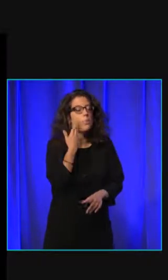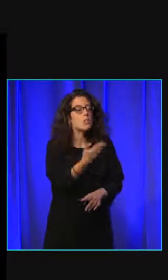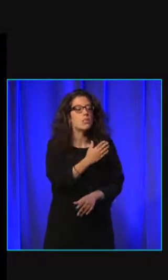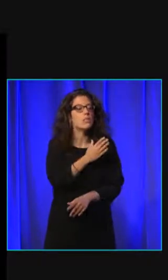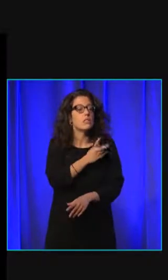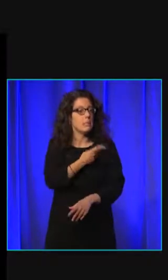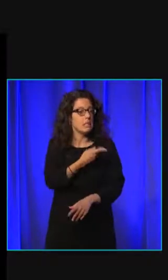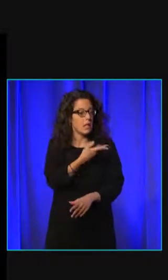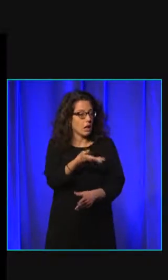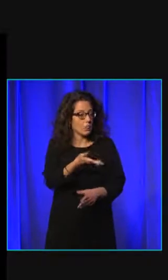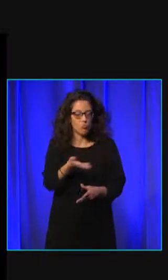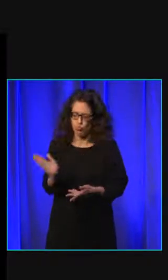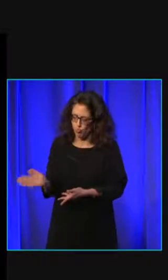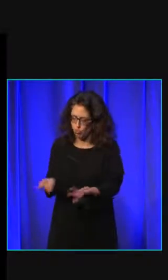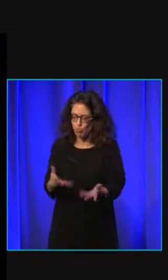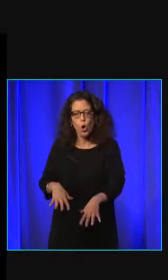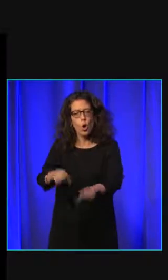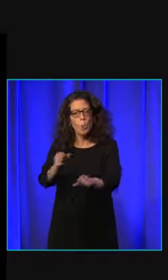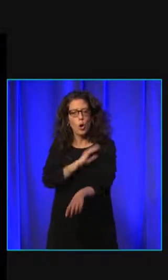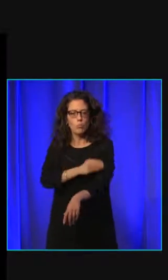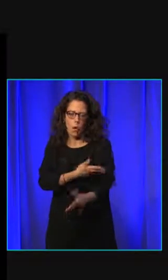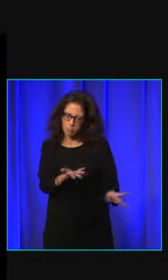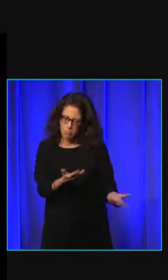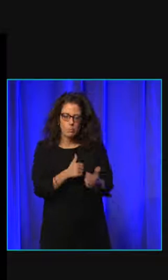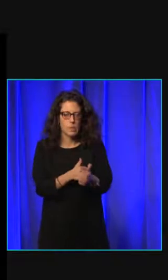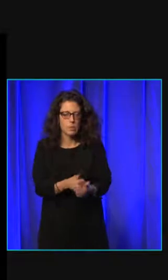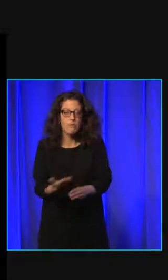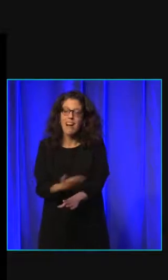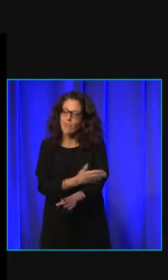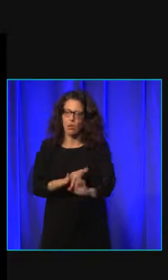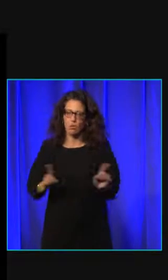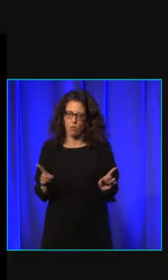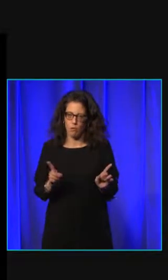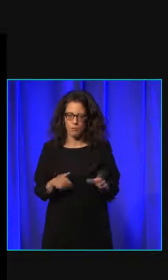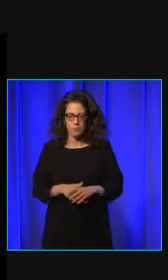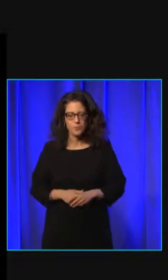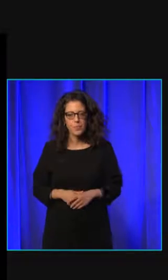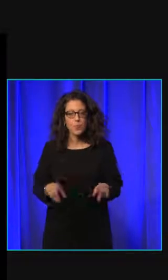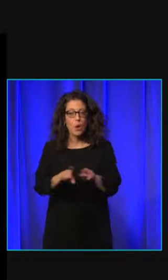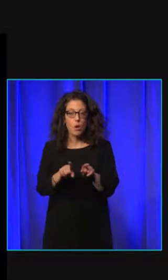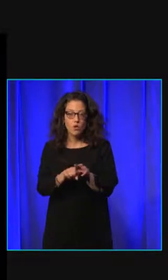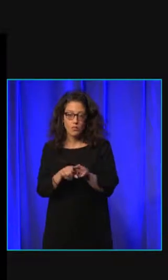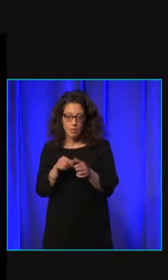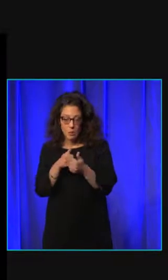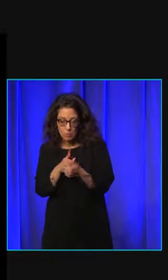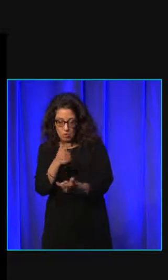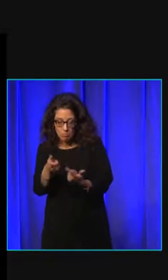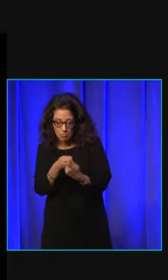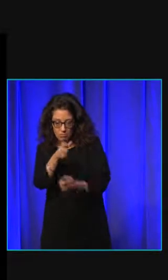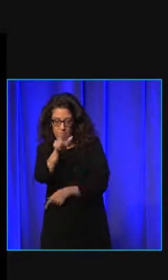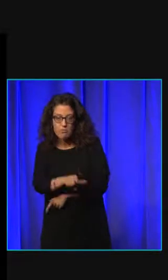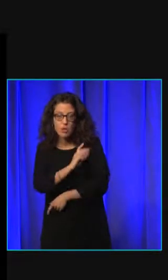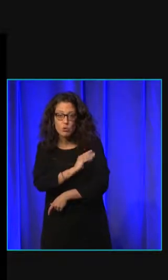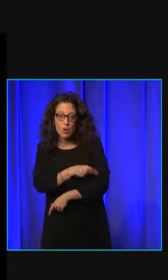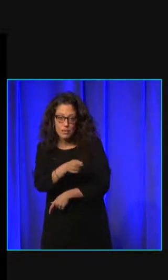on reprend, mais pas avant. Et enfin, il y a la disponibilité du sportif,